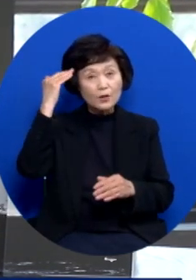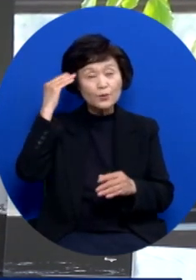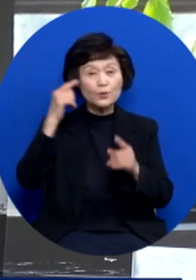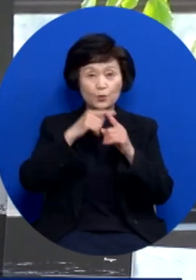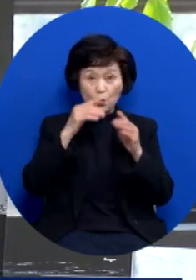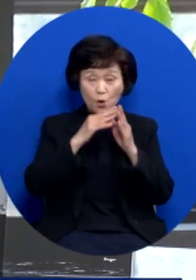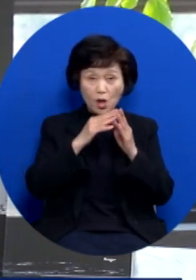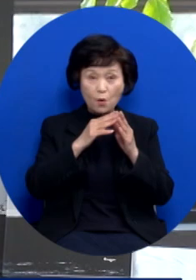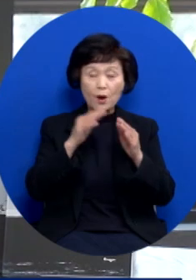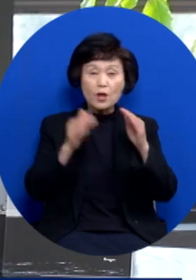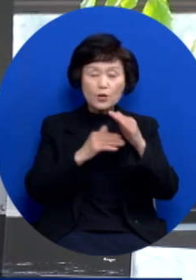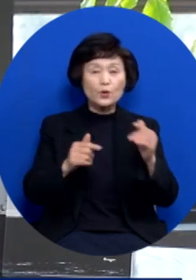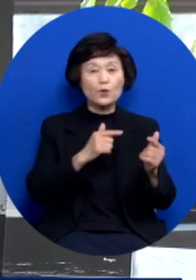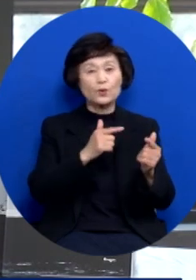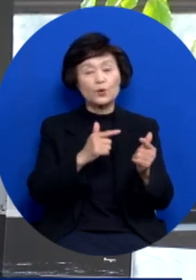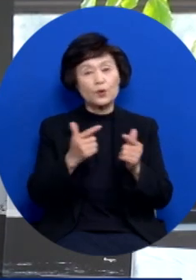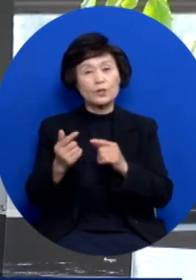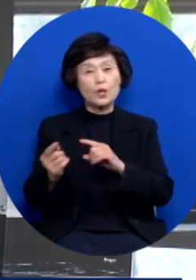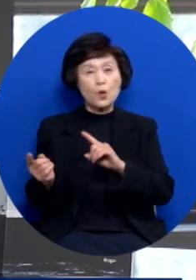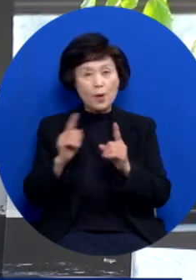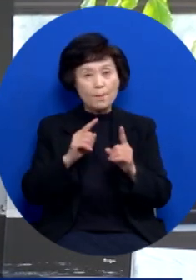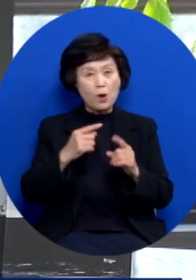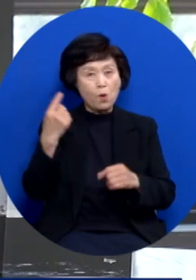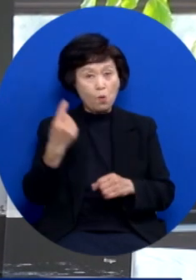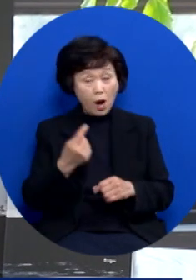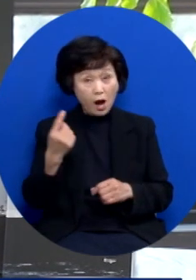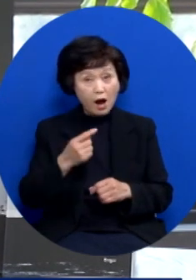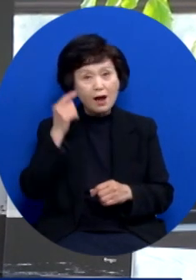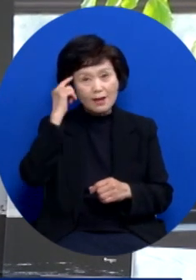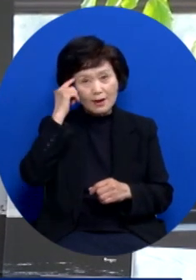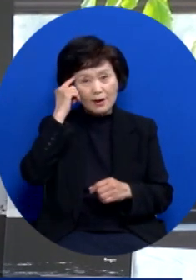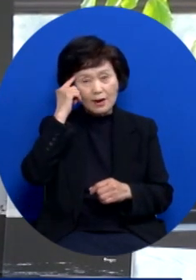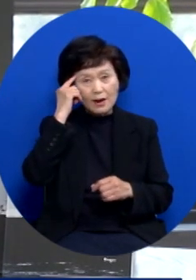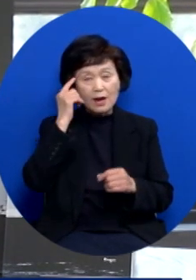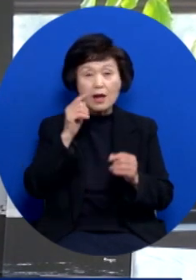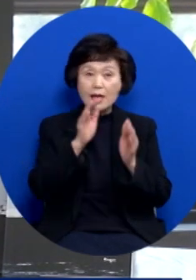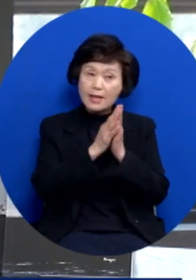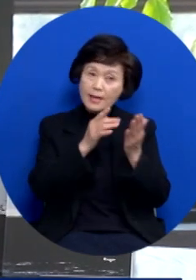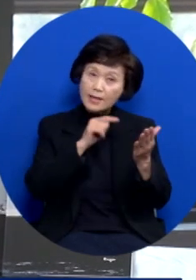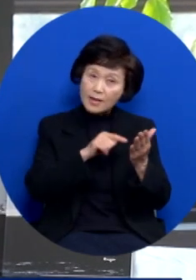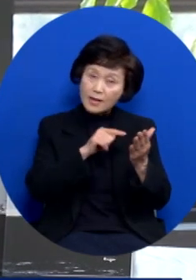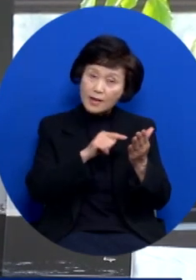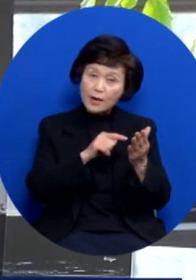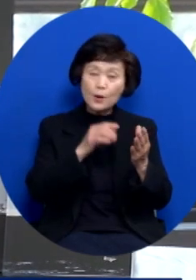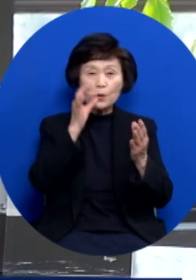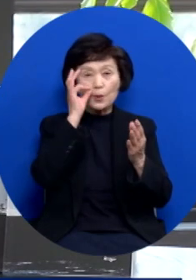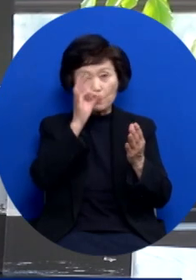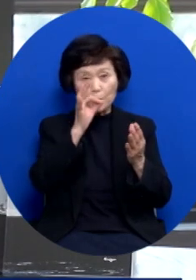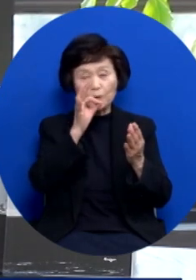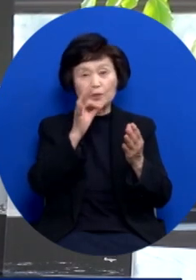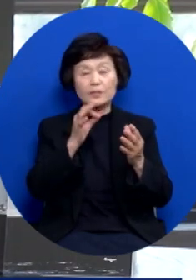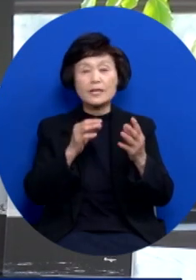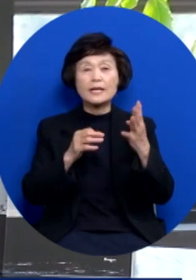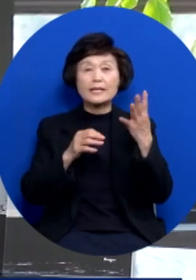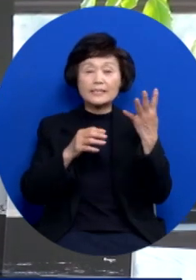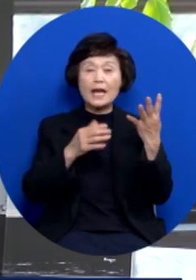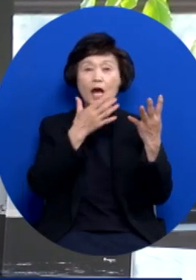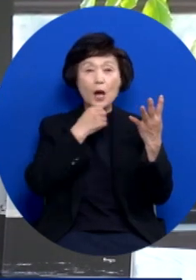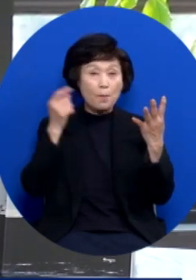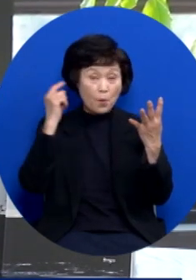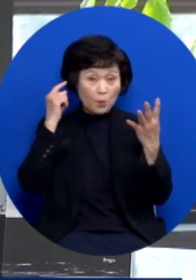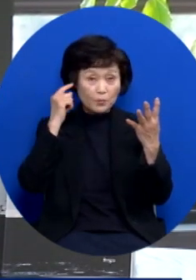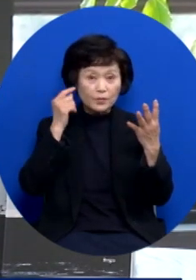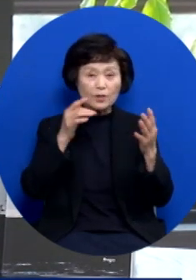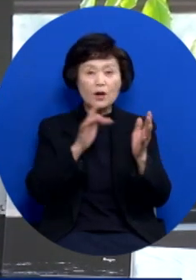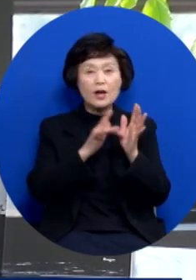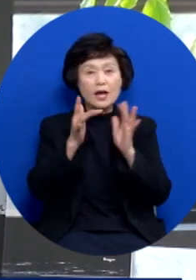회복될 거라고 생각을 합니다. 이미 출간된 한 권으로 보는 사복음서 예수라 하라를 활용한